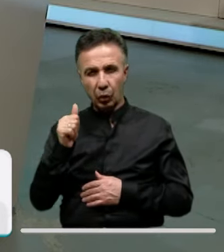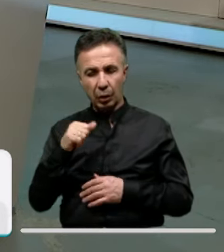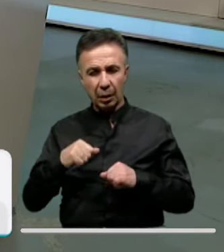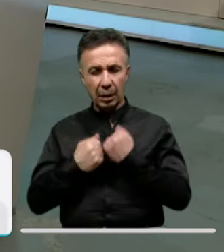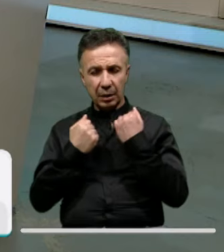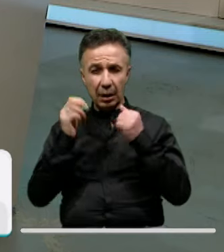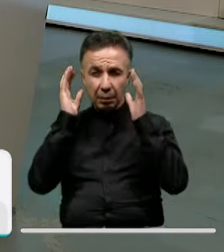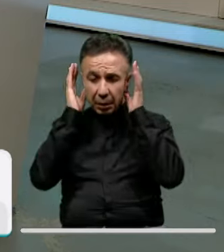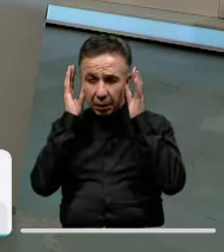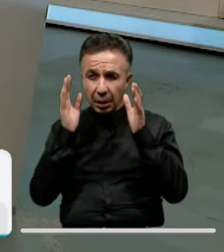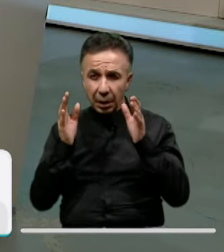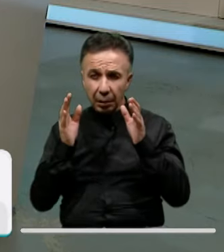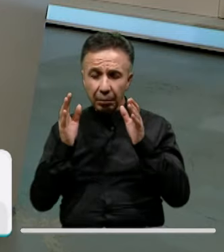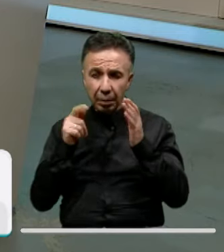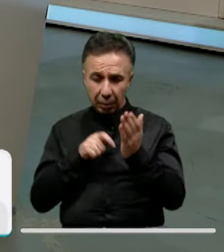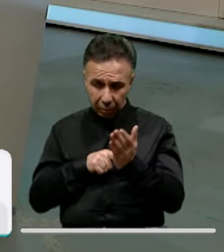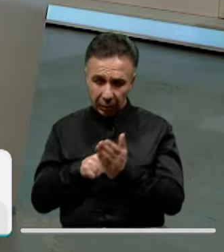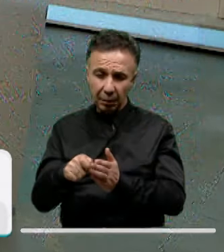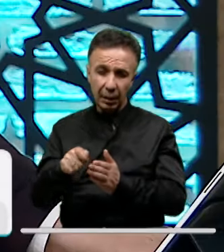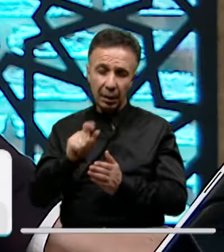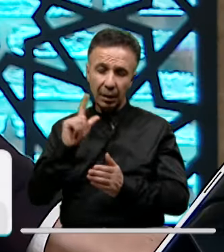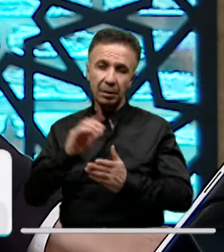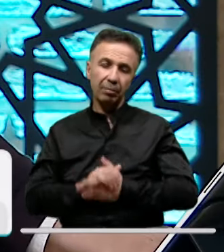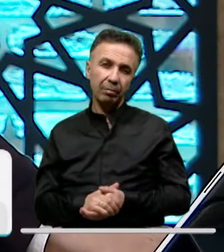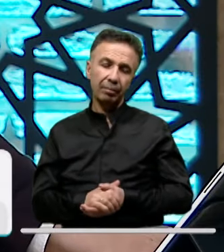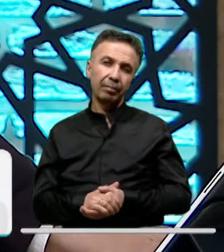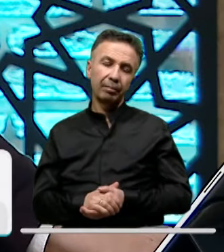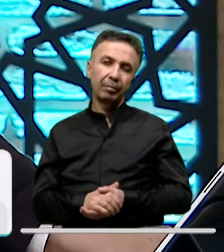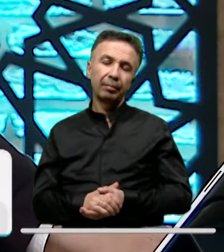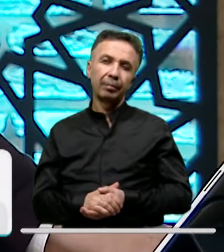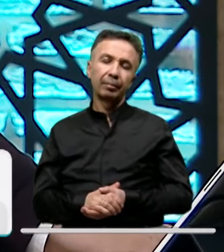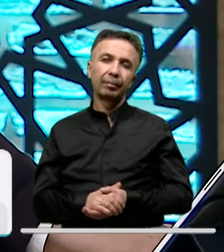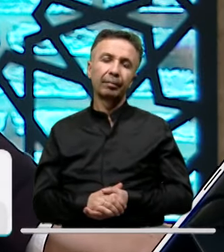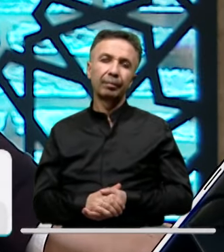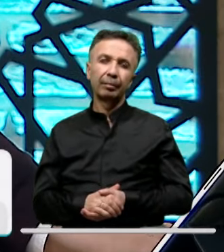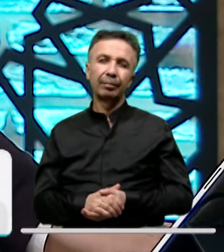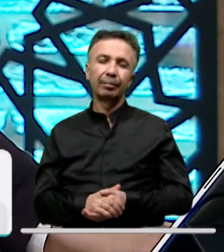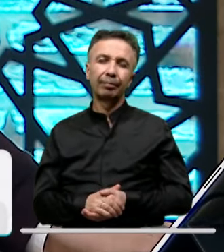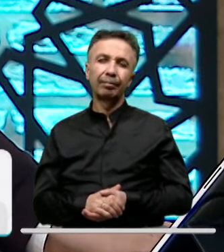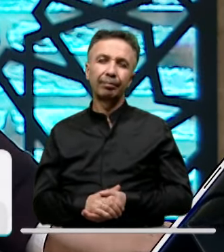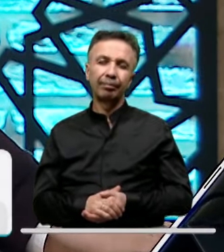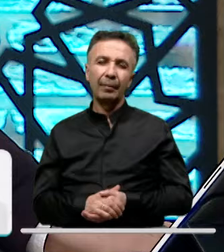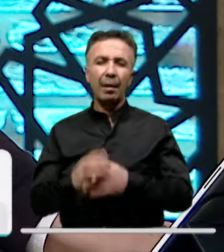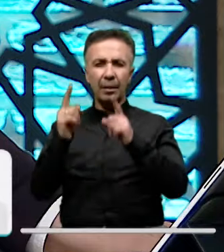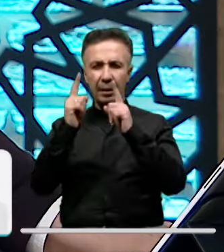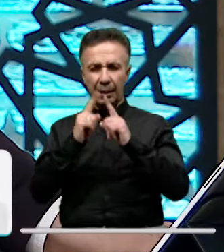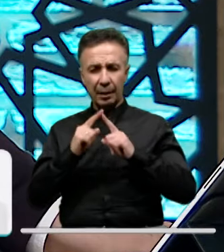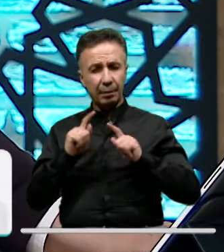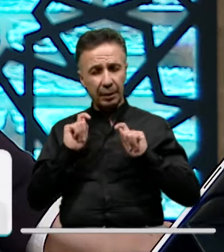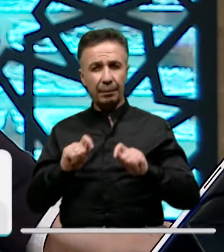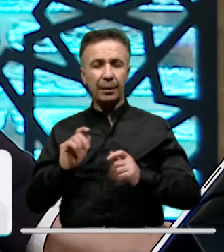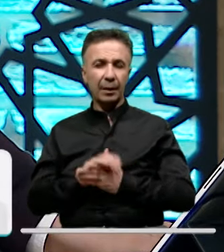borçlar bir efendim silinebilir. Eyvallah. Yani bu konuda da gayret sarf etmeliyiz. Bir çetele oluşturulmalı. O